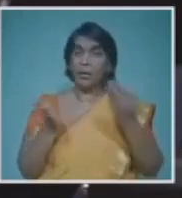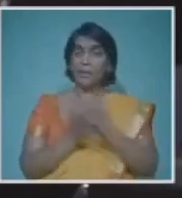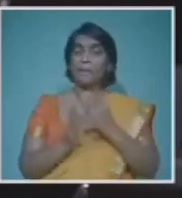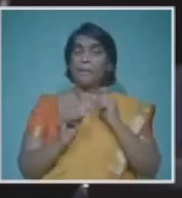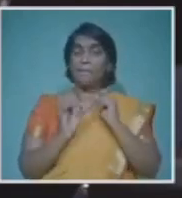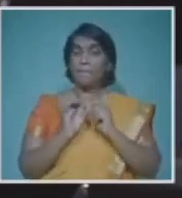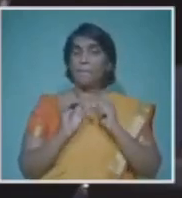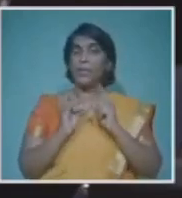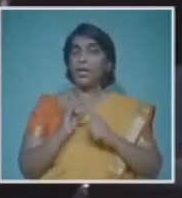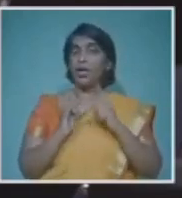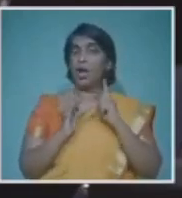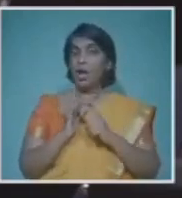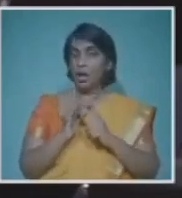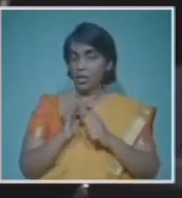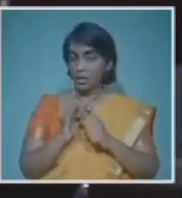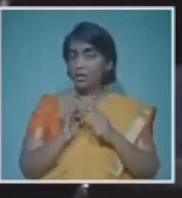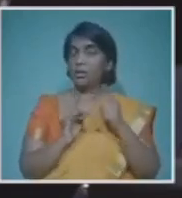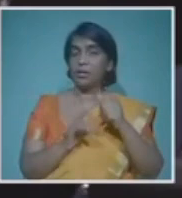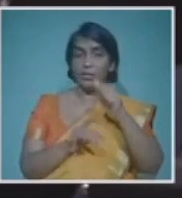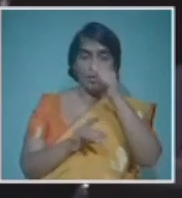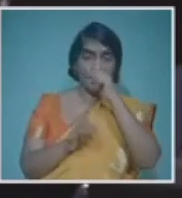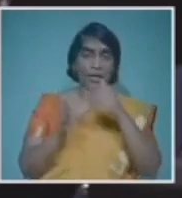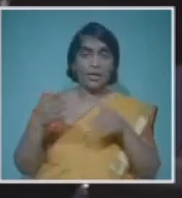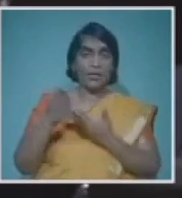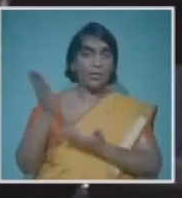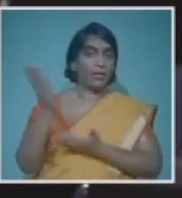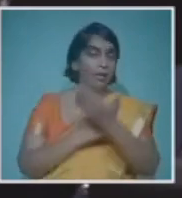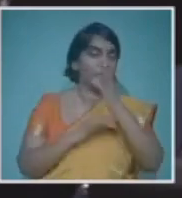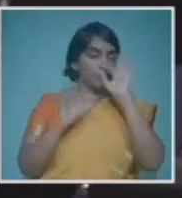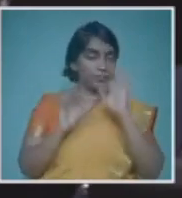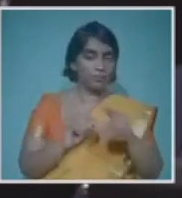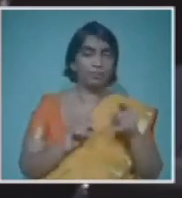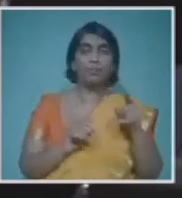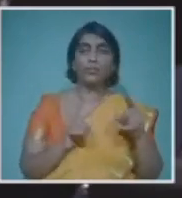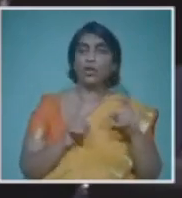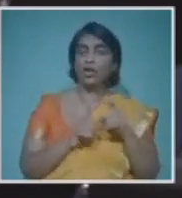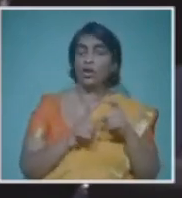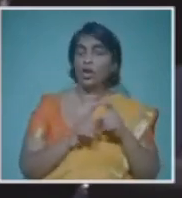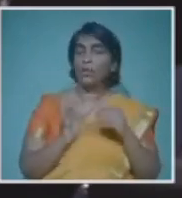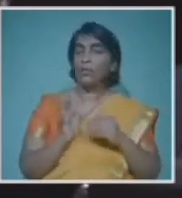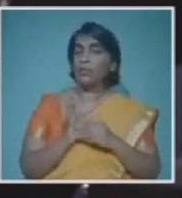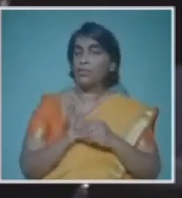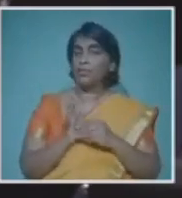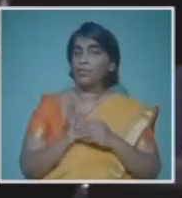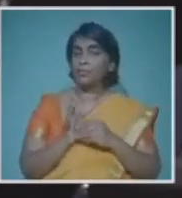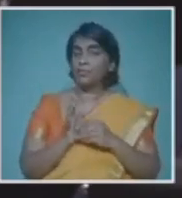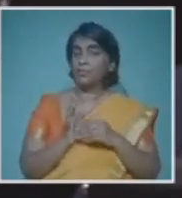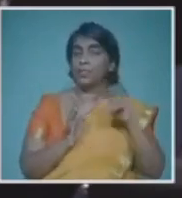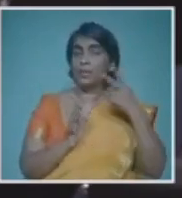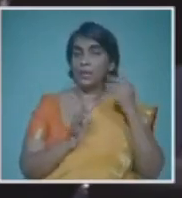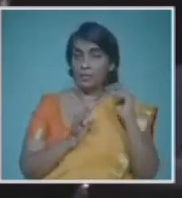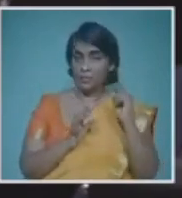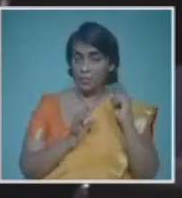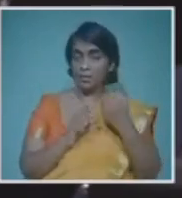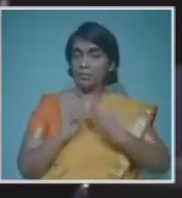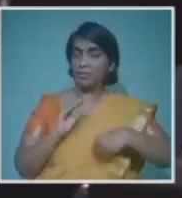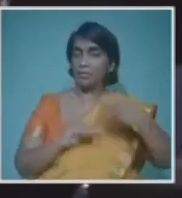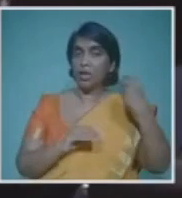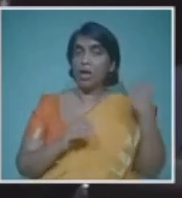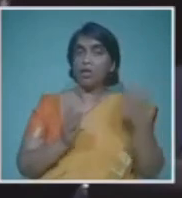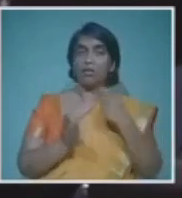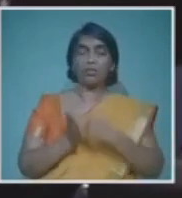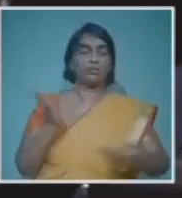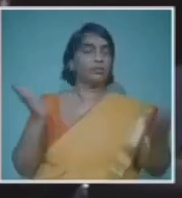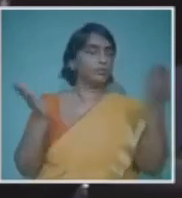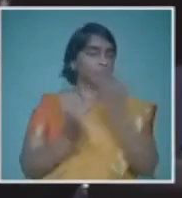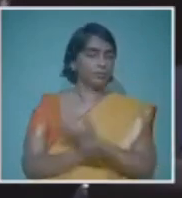එක වංචනිකව කැබිනට් මණ්ඩලයට ඉදිරිපත් කරන්නේ නැතුව ඩොලර් මිලියන 250ක් කියලා වැඩි කරලා අලුතෙන් ගිවිසුමක්